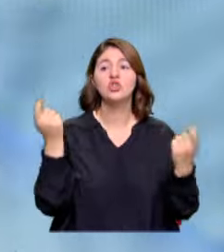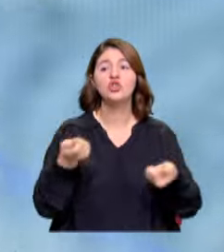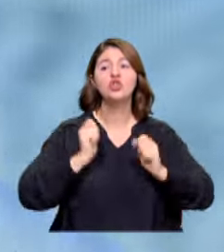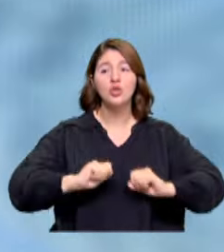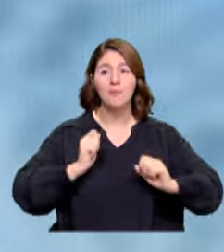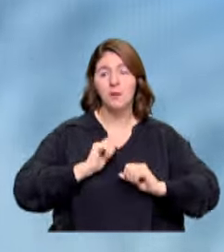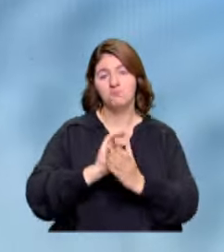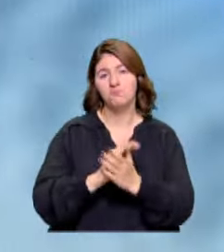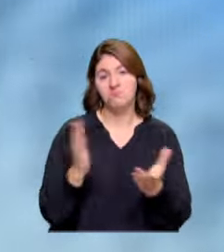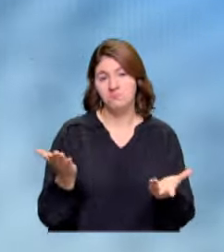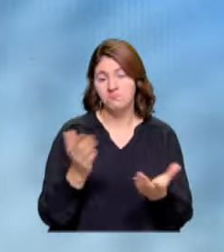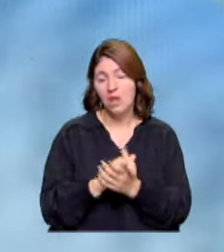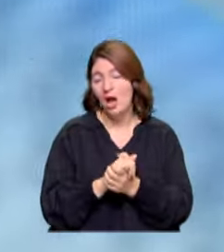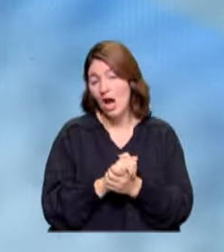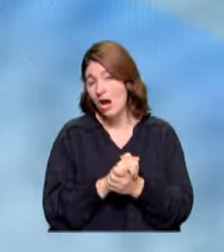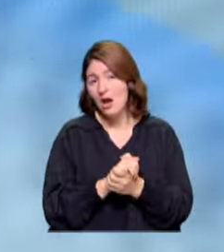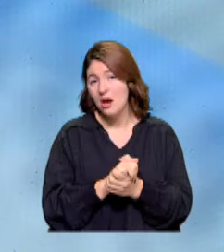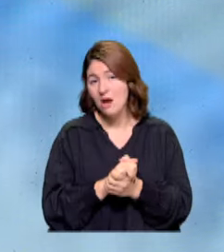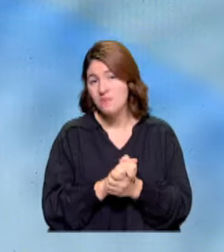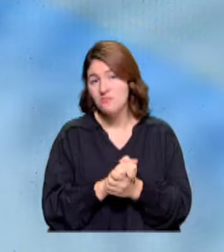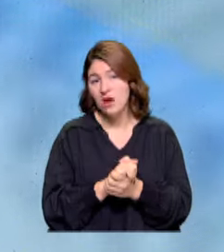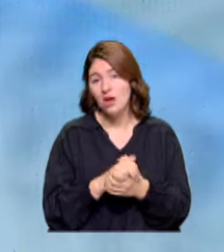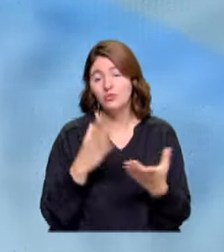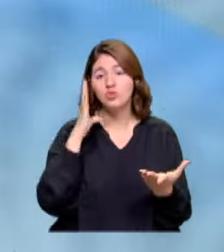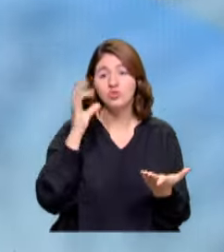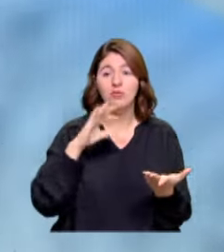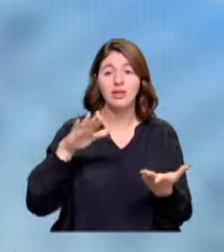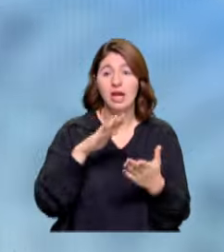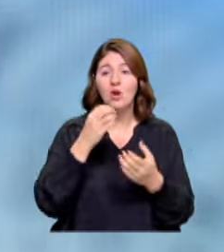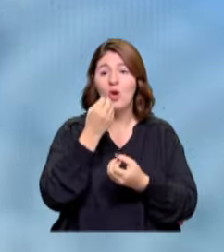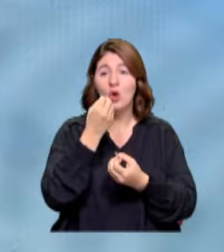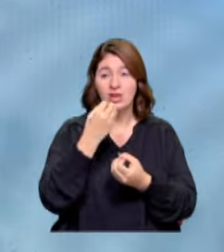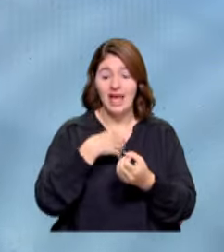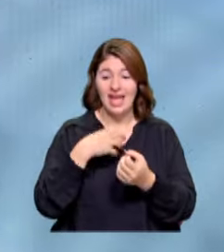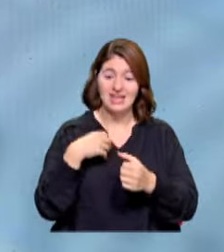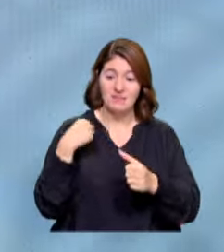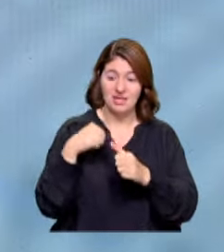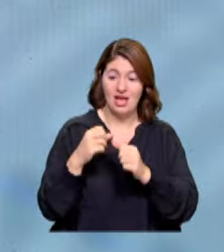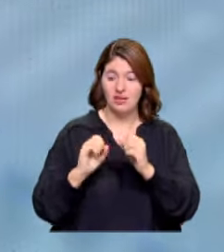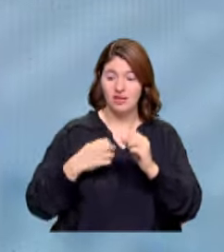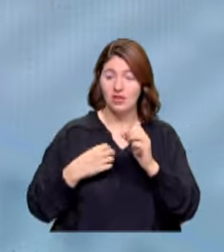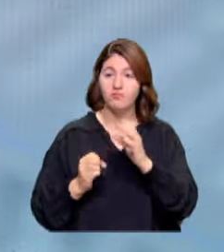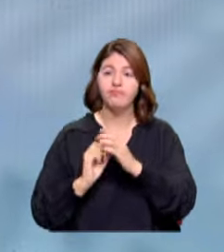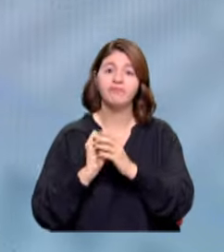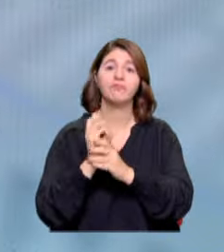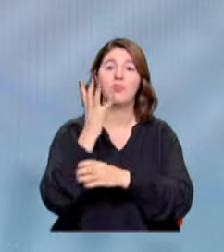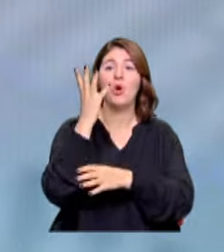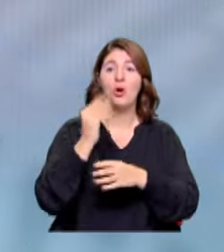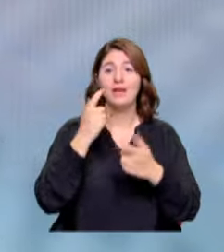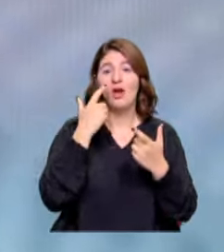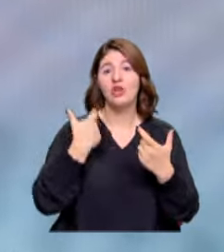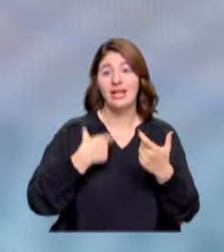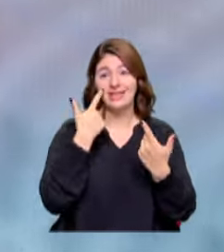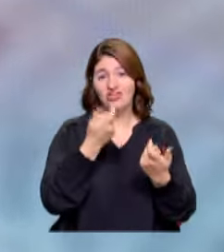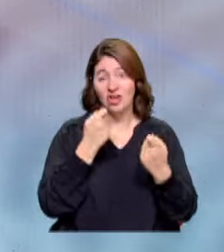çabası takdire şayan. Ama uzmanlar ormanların küllerinden doğma özelliğine dikkat çekerken